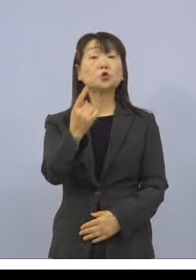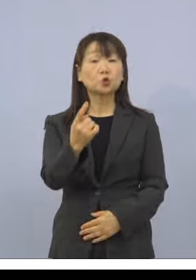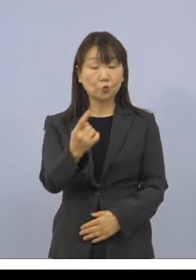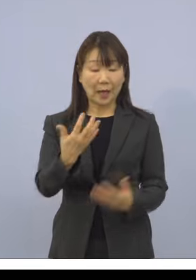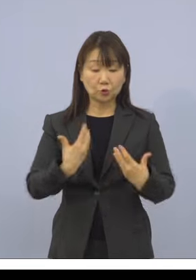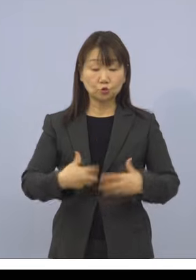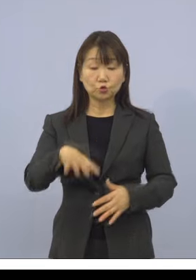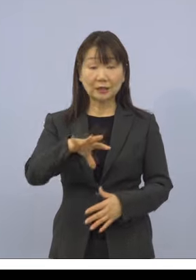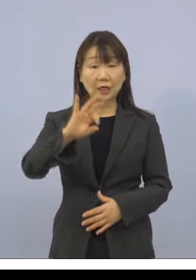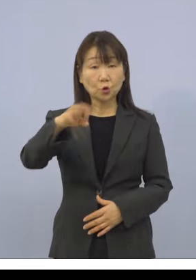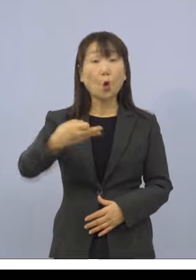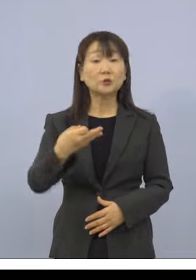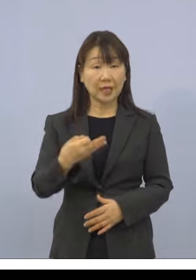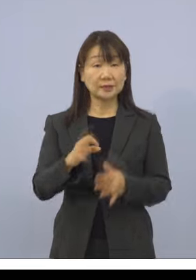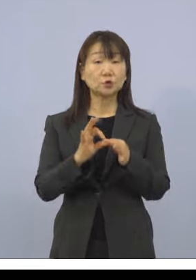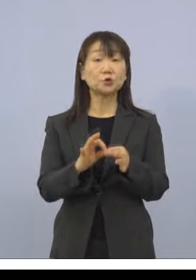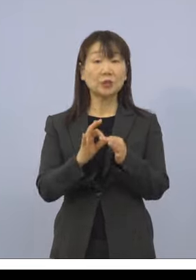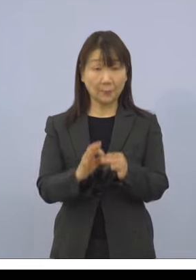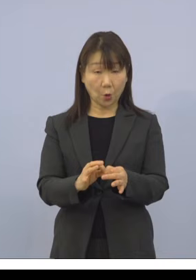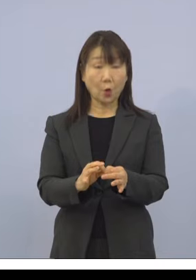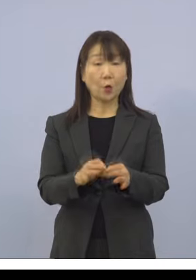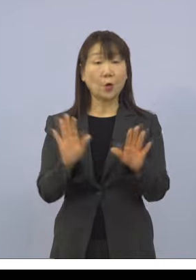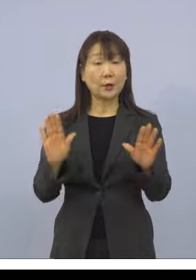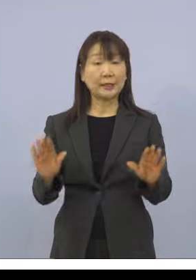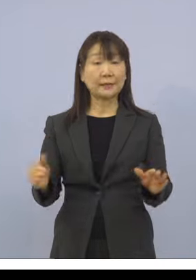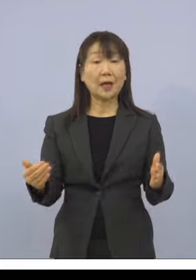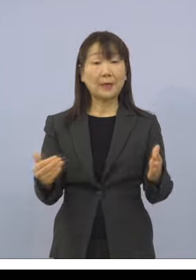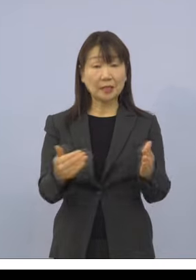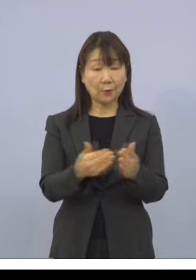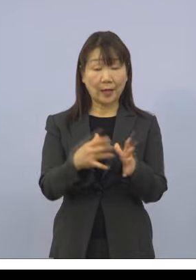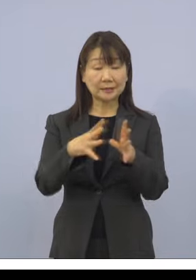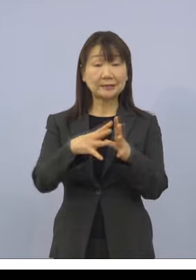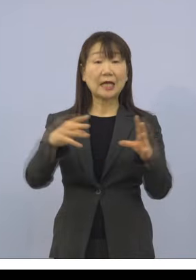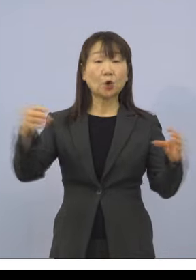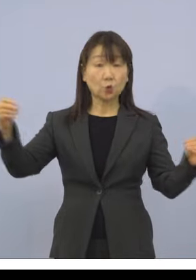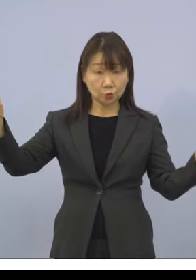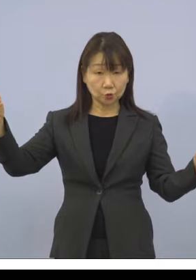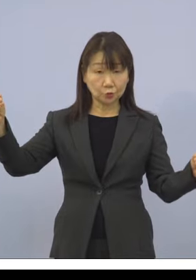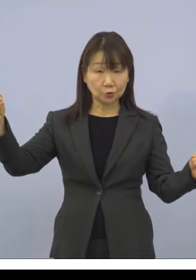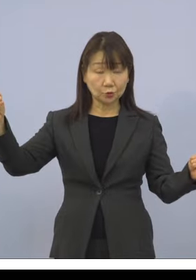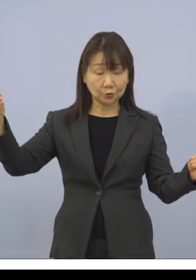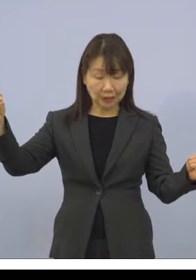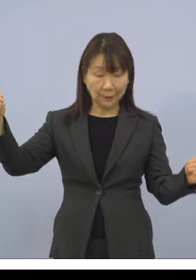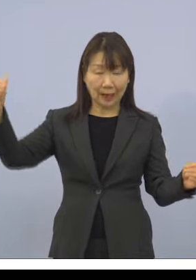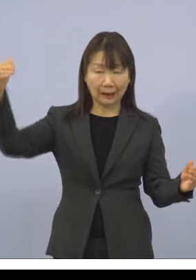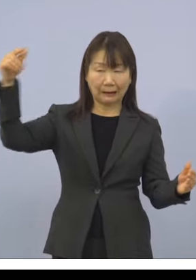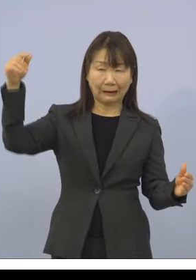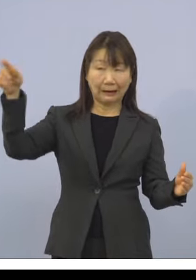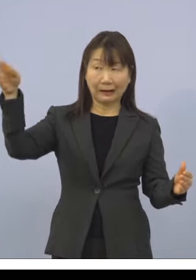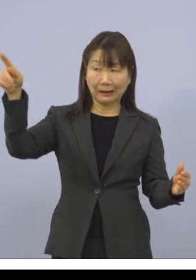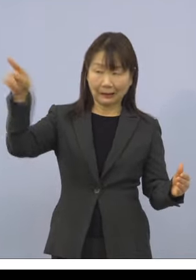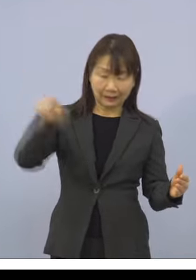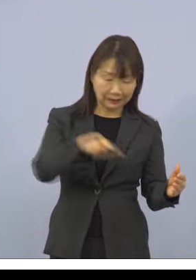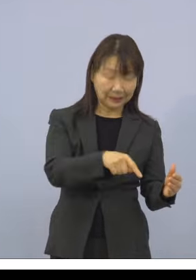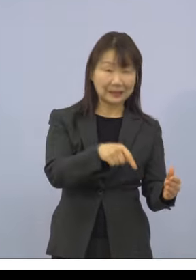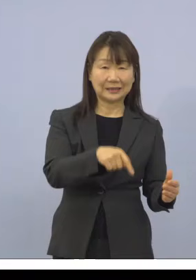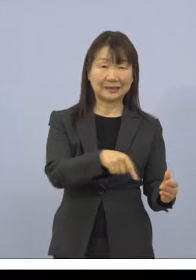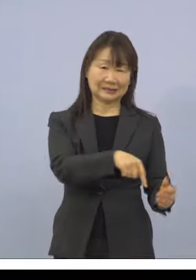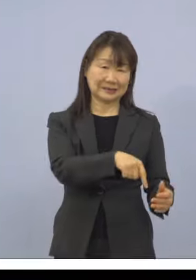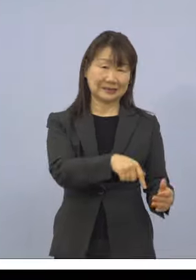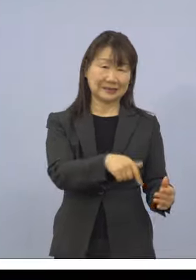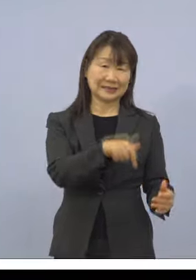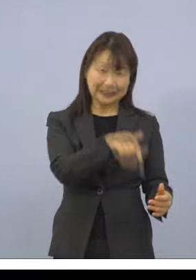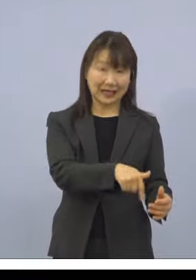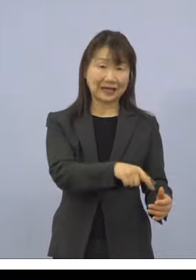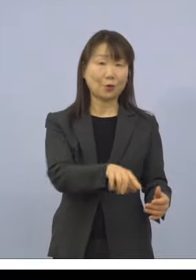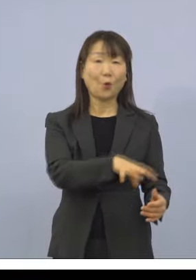税につきましても、今まで、全国で下位に 甘んじておりました。その点につきまし